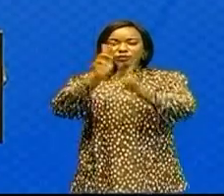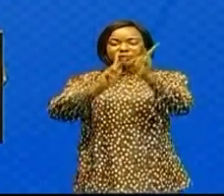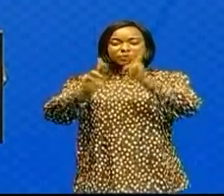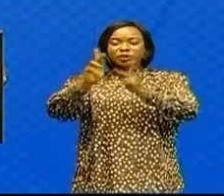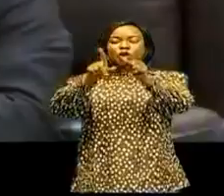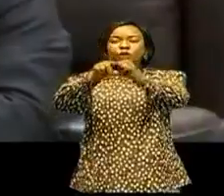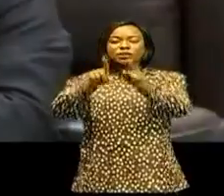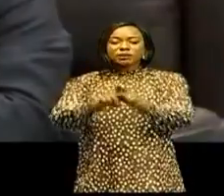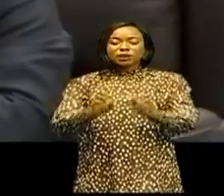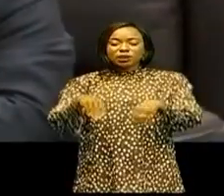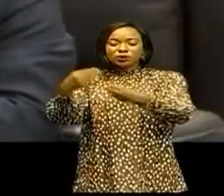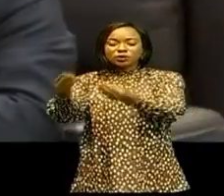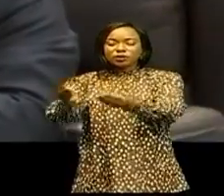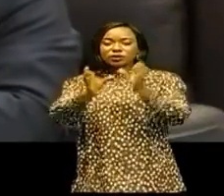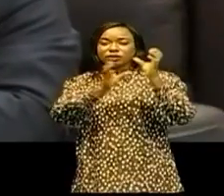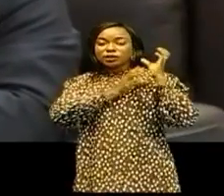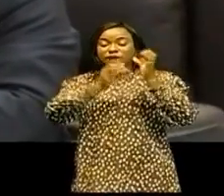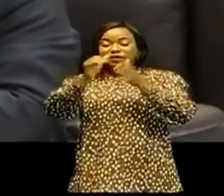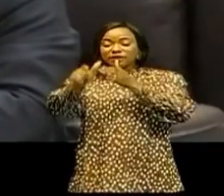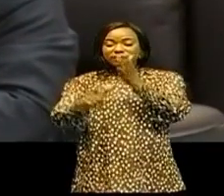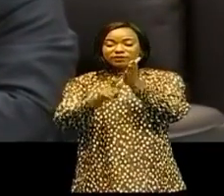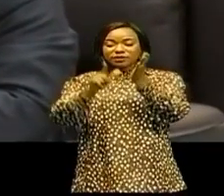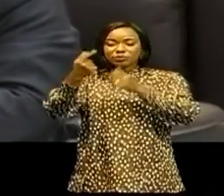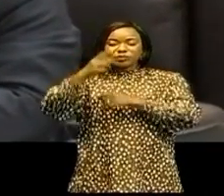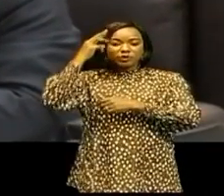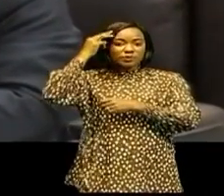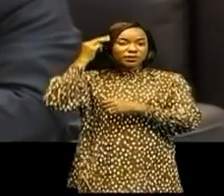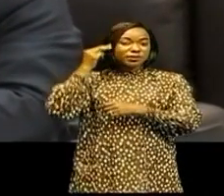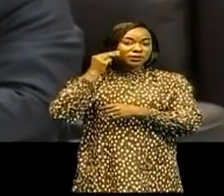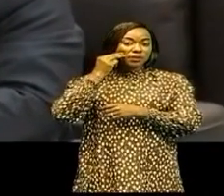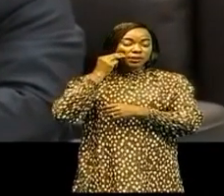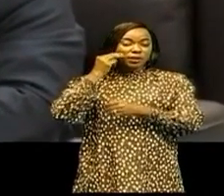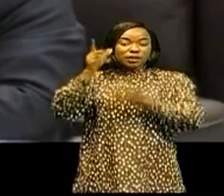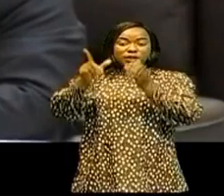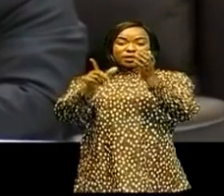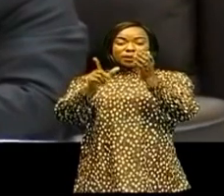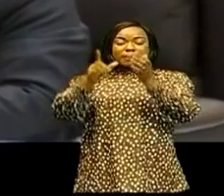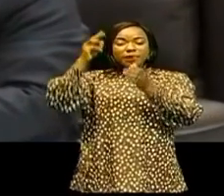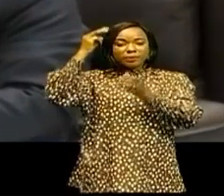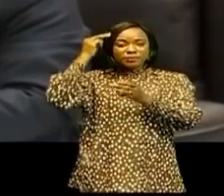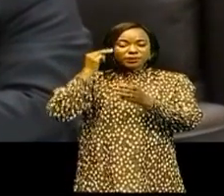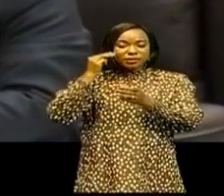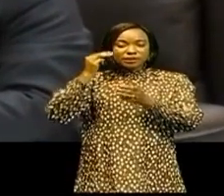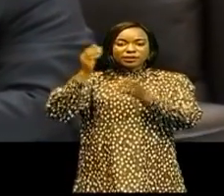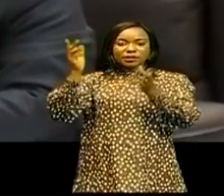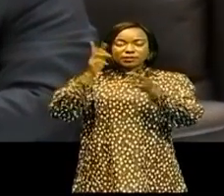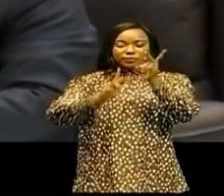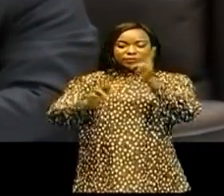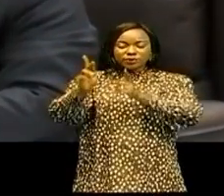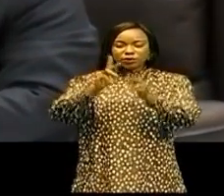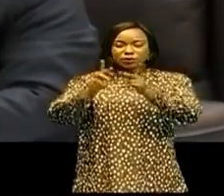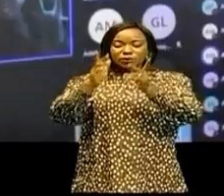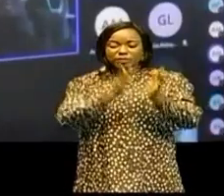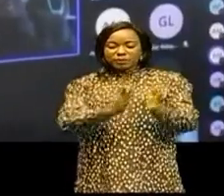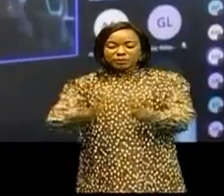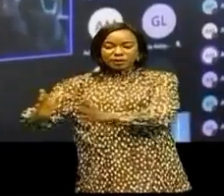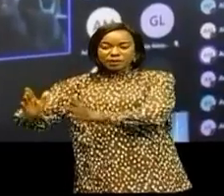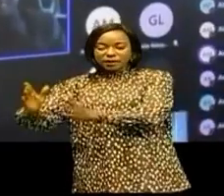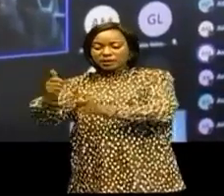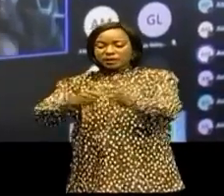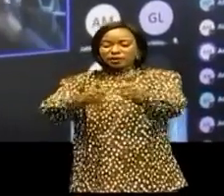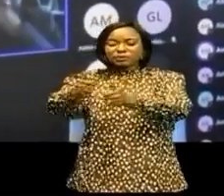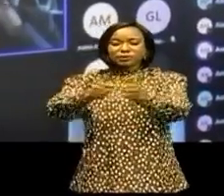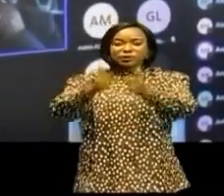a chargé le vice-premier ministre, ministre de la fonction publique, modernisation de